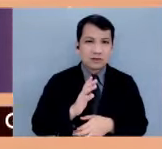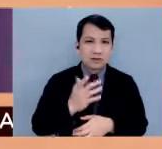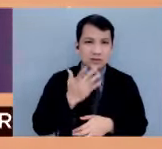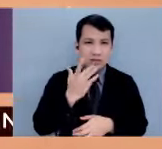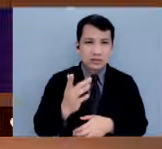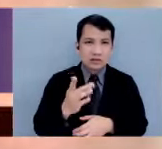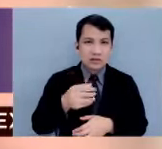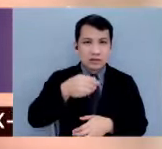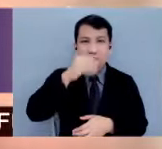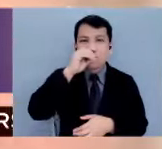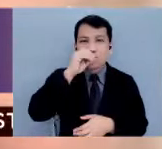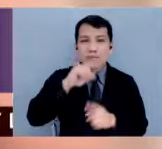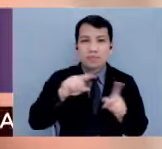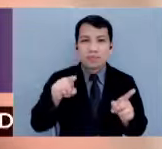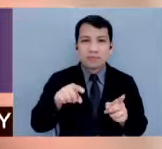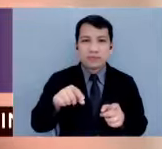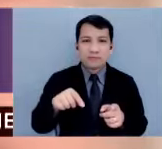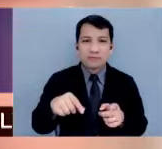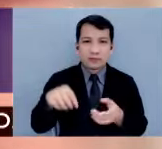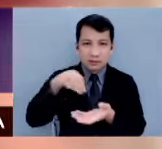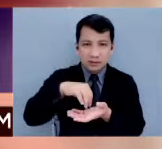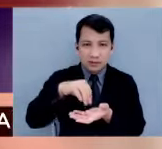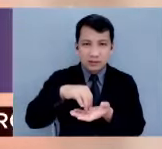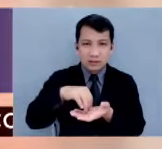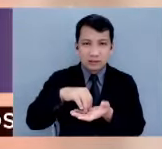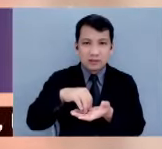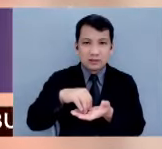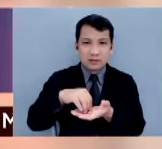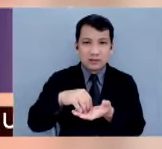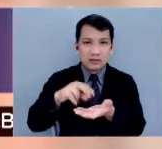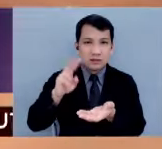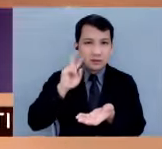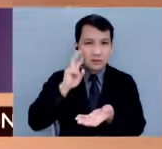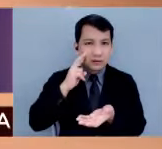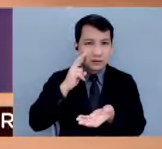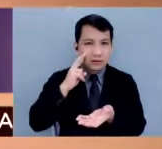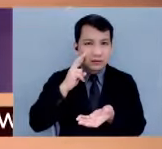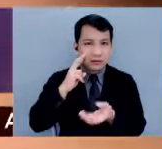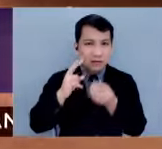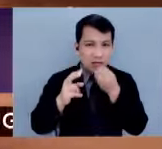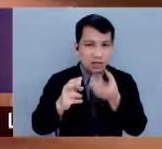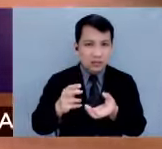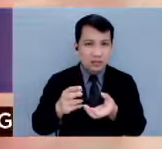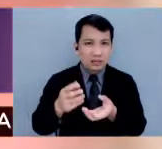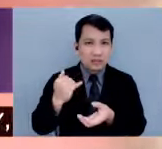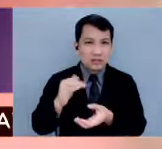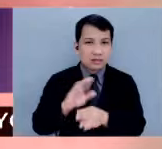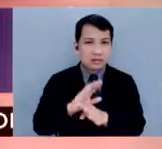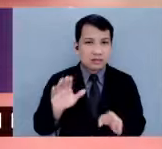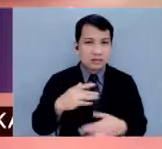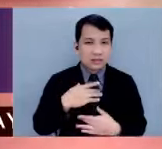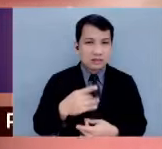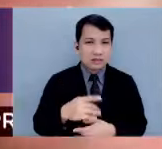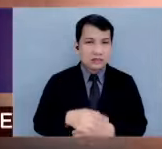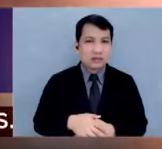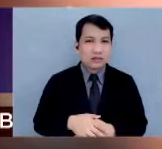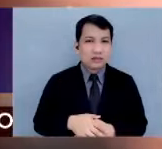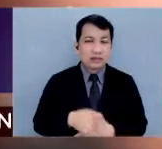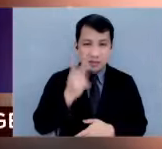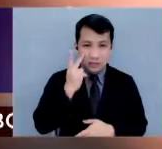nito. Sinawsaw naman niya ang balut sa suka. Pero niluwa niya rin ito at hindi nagustuhan. Sabi naman ni